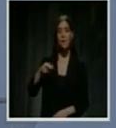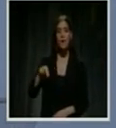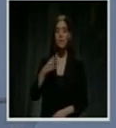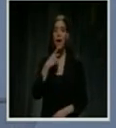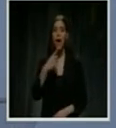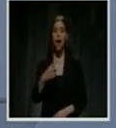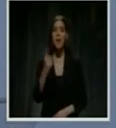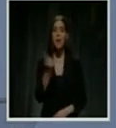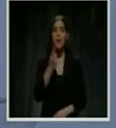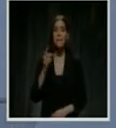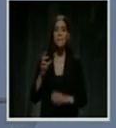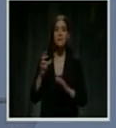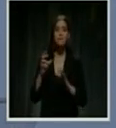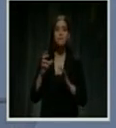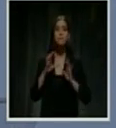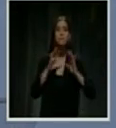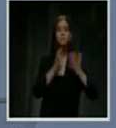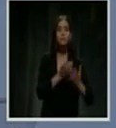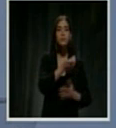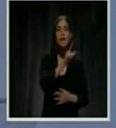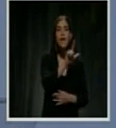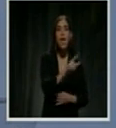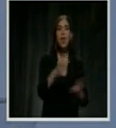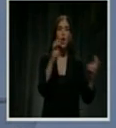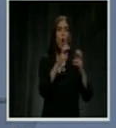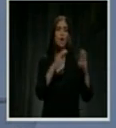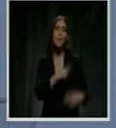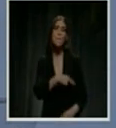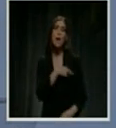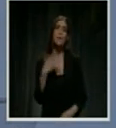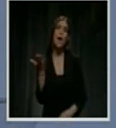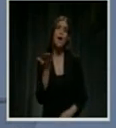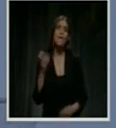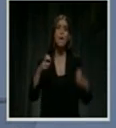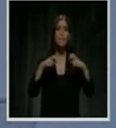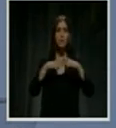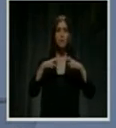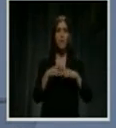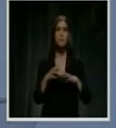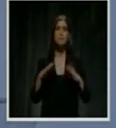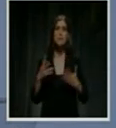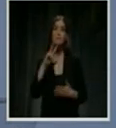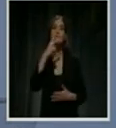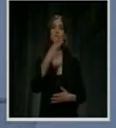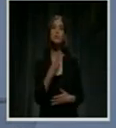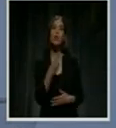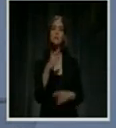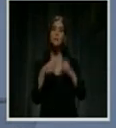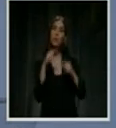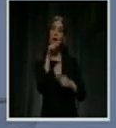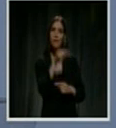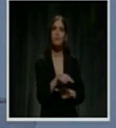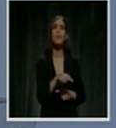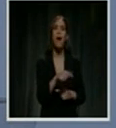Nazjonalisti, jaħdmu kontra Malta fi Brussel. Kif twieġeb u tirrispondi għal din il-kritika li tissir anke lejla rimarki tal-Prim Ministru